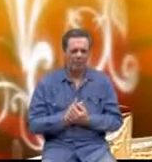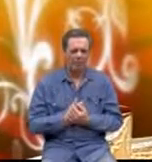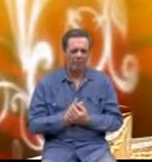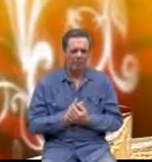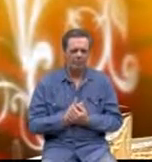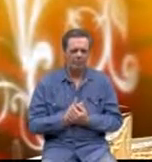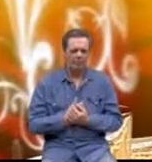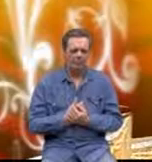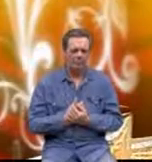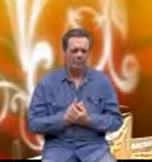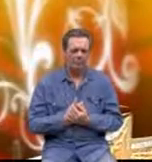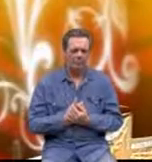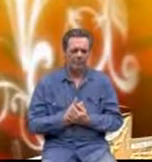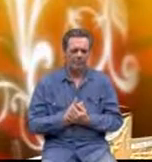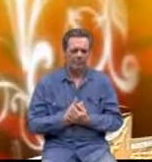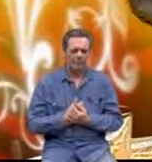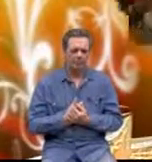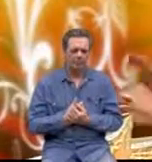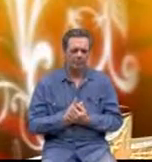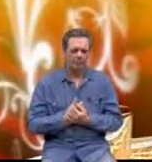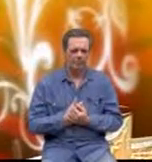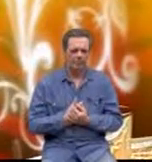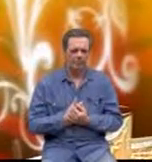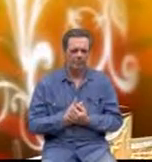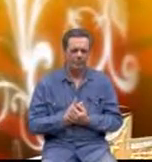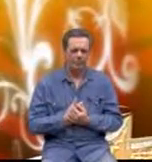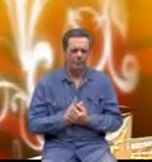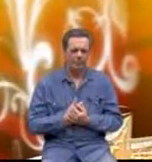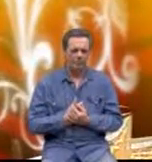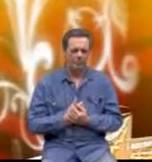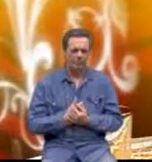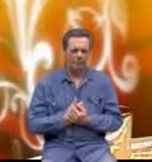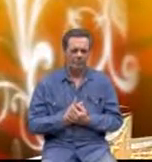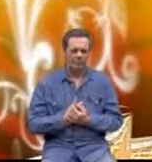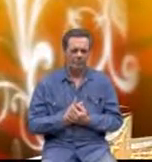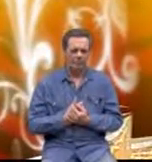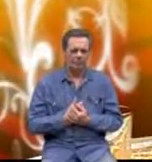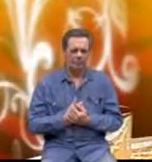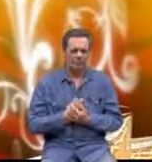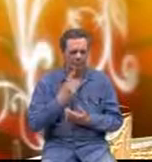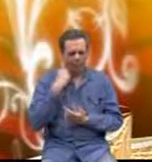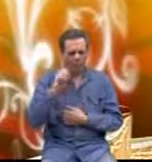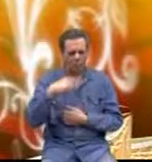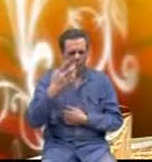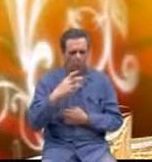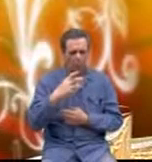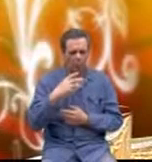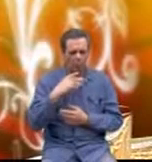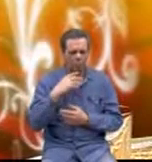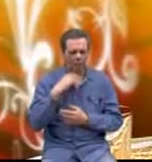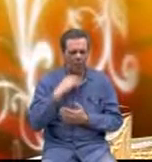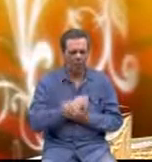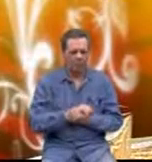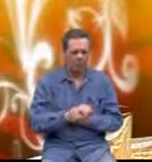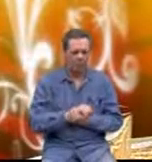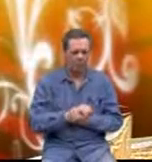zdravi, bit ćete zdravi ako je naš okoliš sav zdrav, jel tako? Prema tome, vidimo se u sljedeću srijedu. U sljedeću srijedu